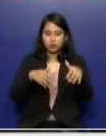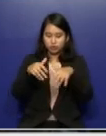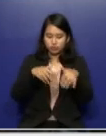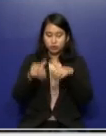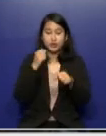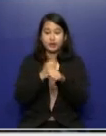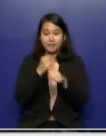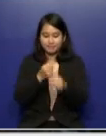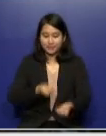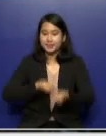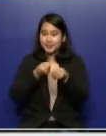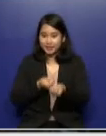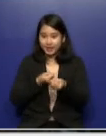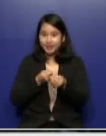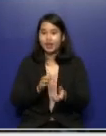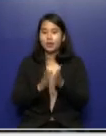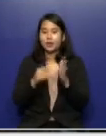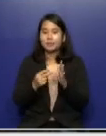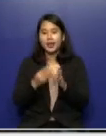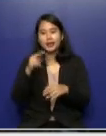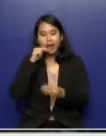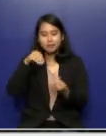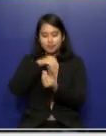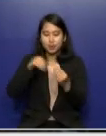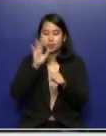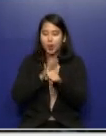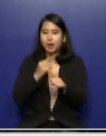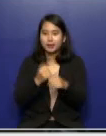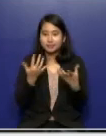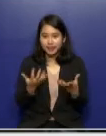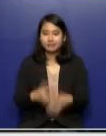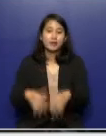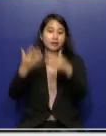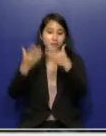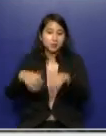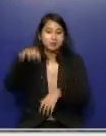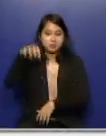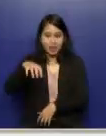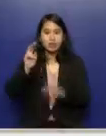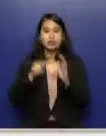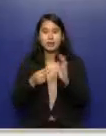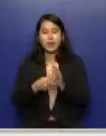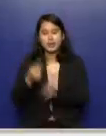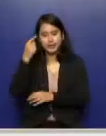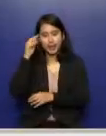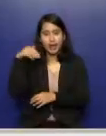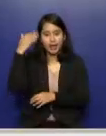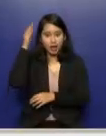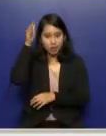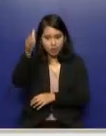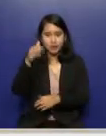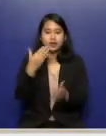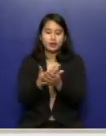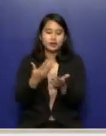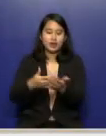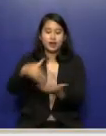นั้นได้มีน้ำในขณะเดียวกันอุตสาหกรรมซึ่งเป็นอนาคตของเราส่วนหนึ่งที่จะหาเงินได้ก็